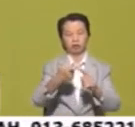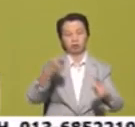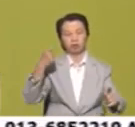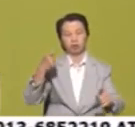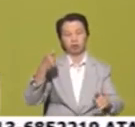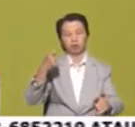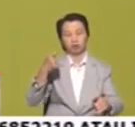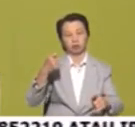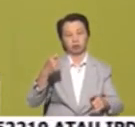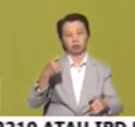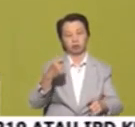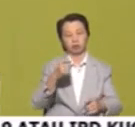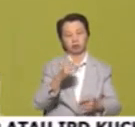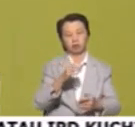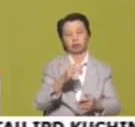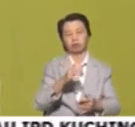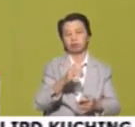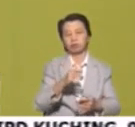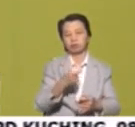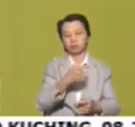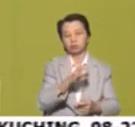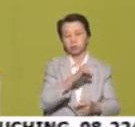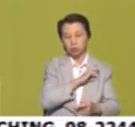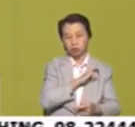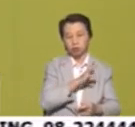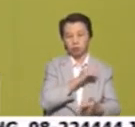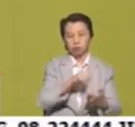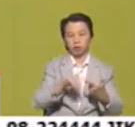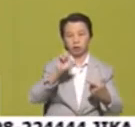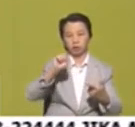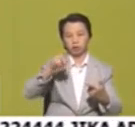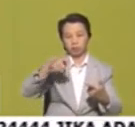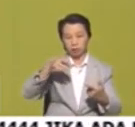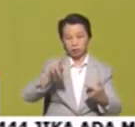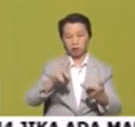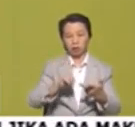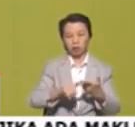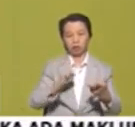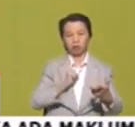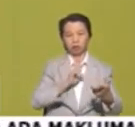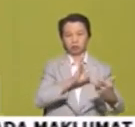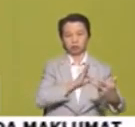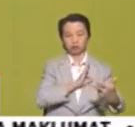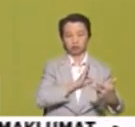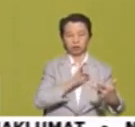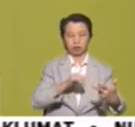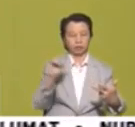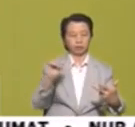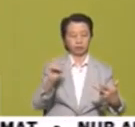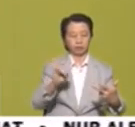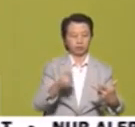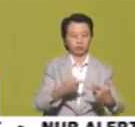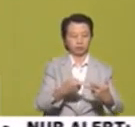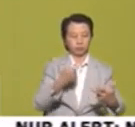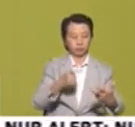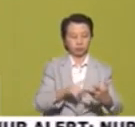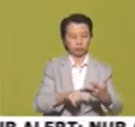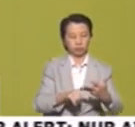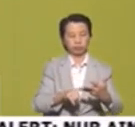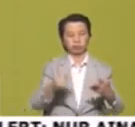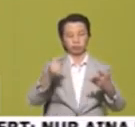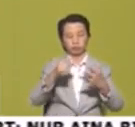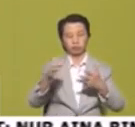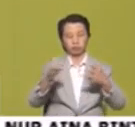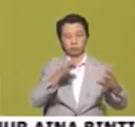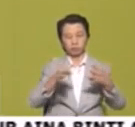Polis Diraja Malaysia, dengan kerjasama daripada pihak SPR sendiri dan juga kaki tangan yang bertugas di sini bagi memudahkan segala perjalanan